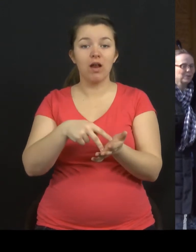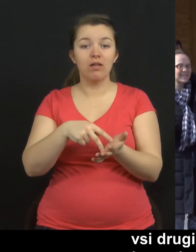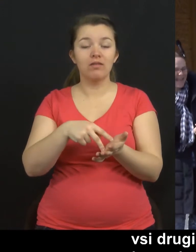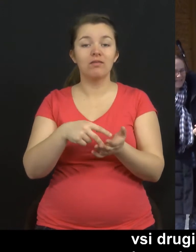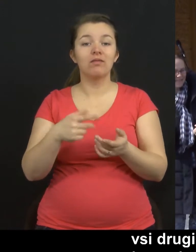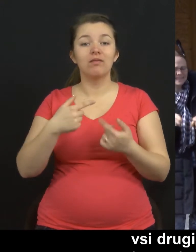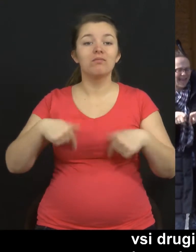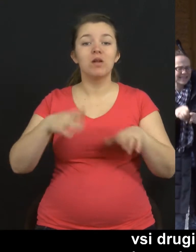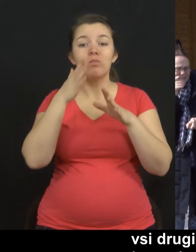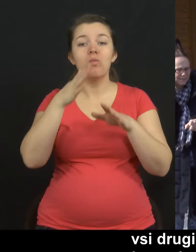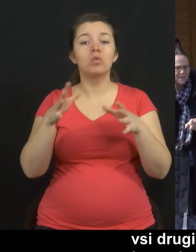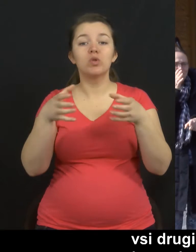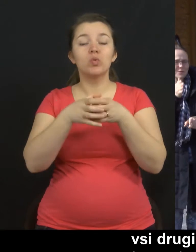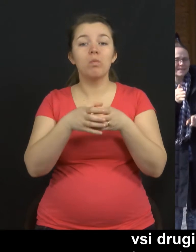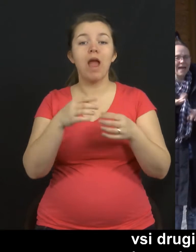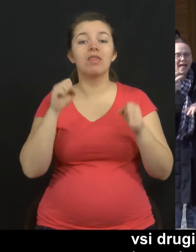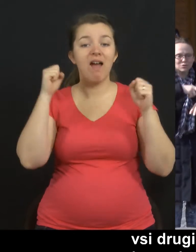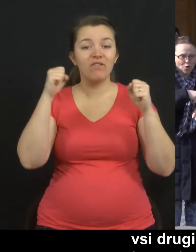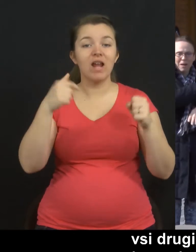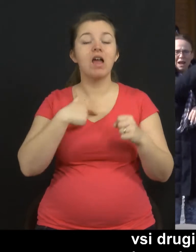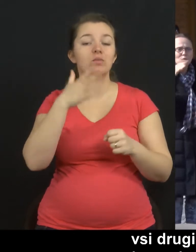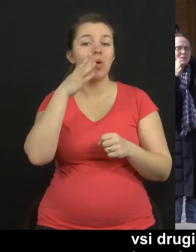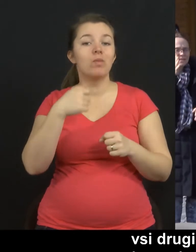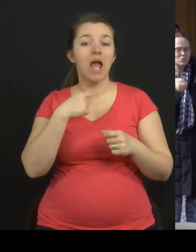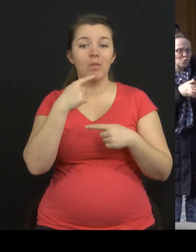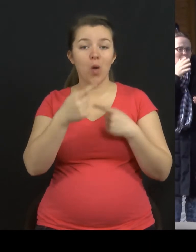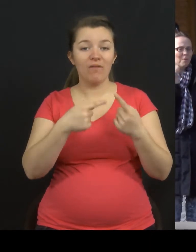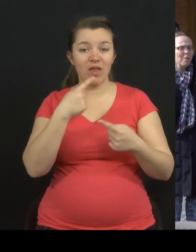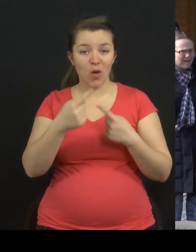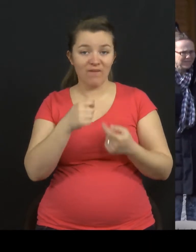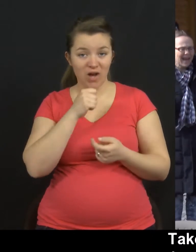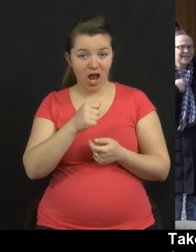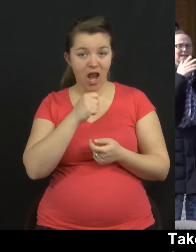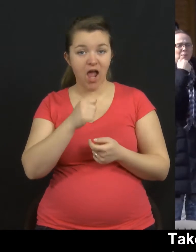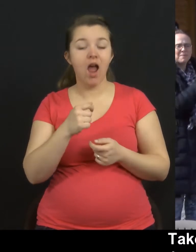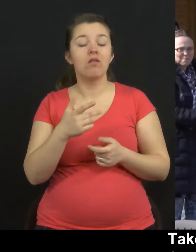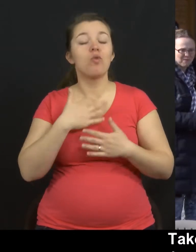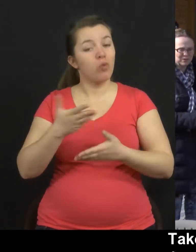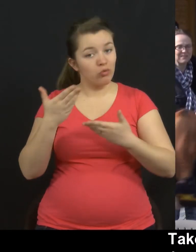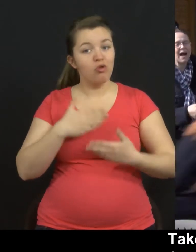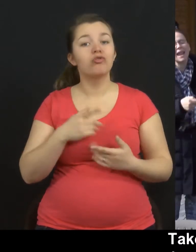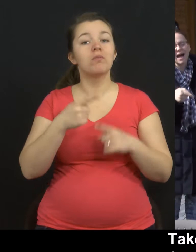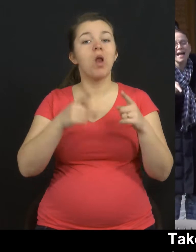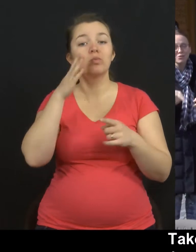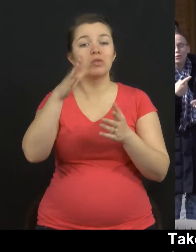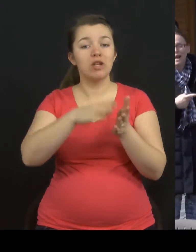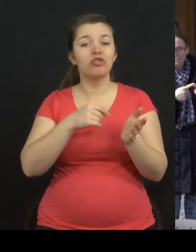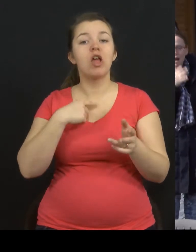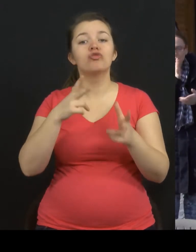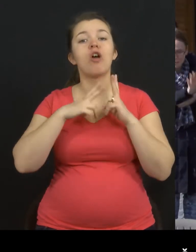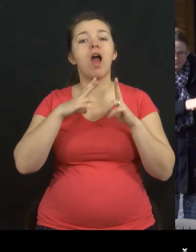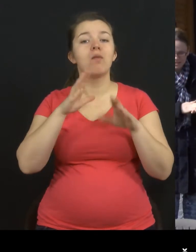nastopali, drugi vsi skupaj bomo tudi navijali, jaz bom napovedovala, tako da dobrodošli, kmalu se bo